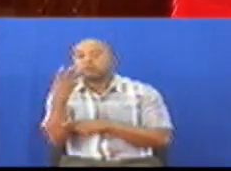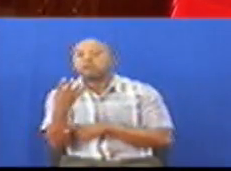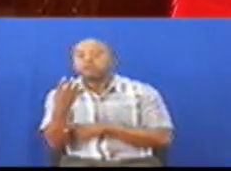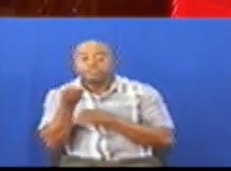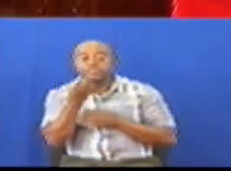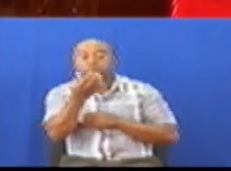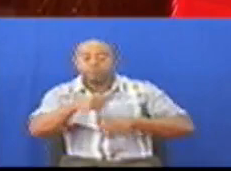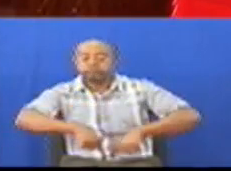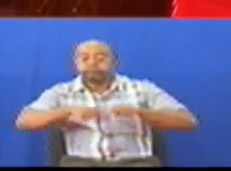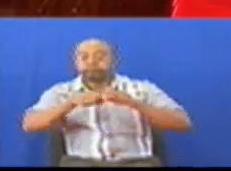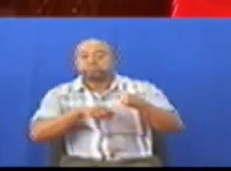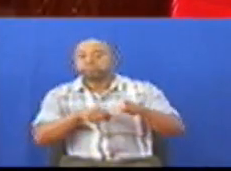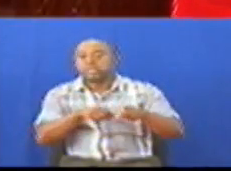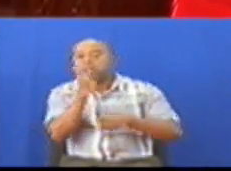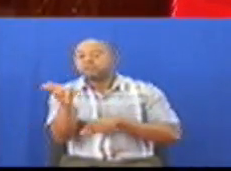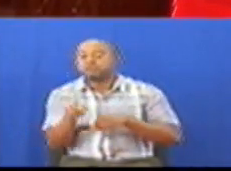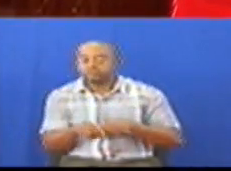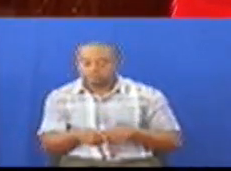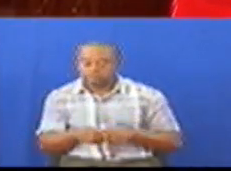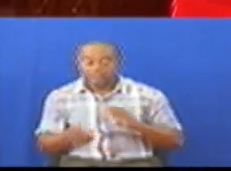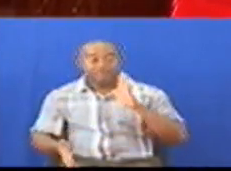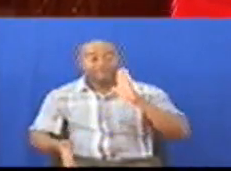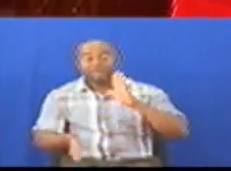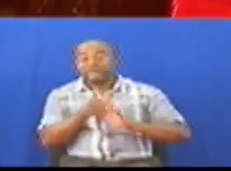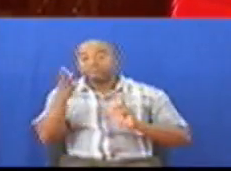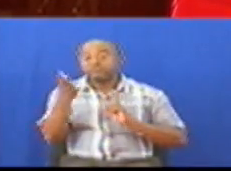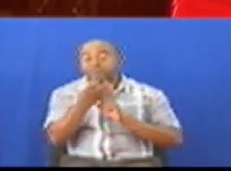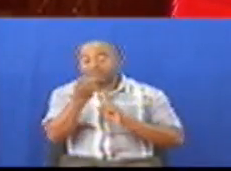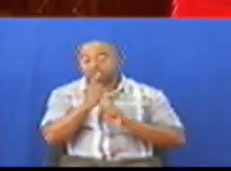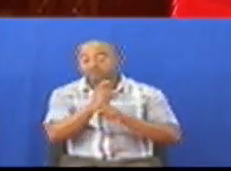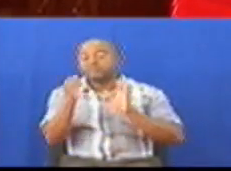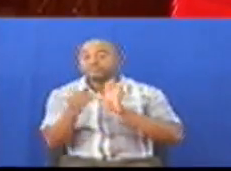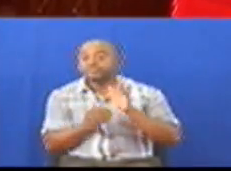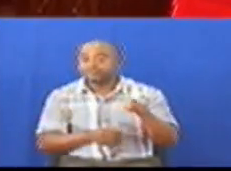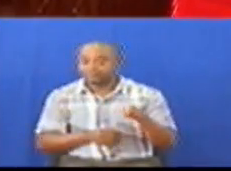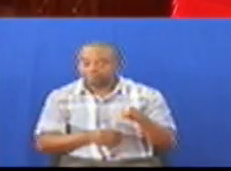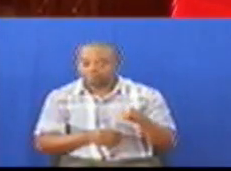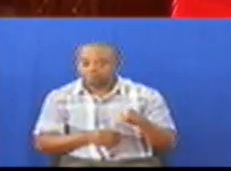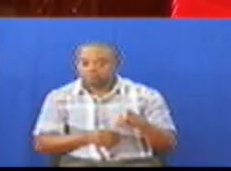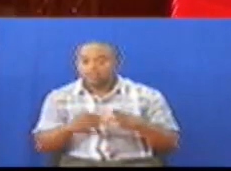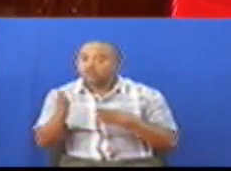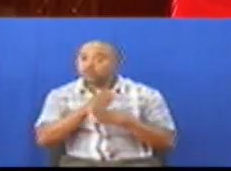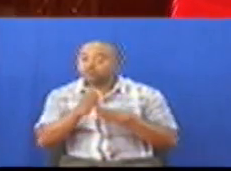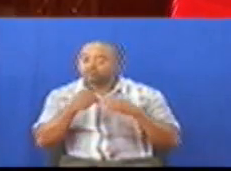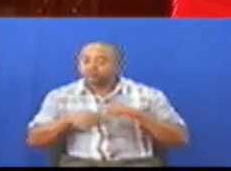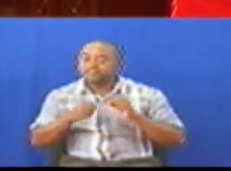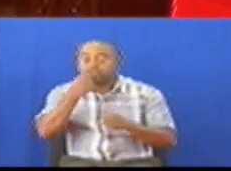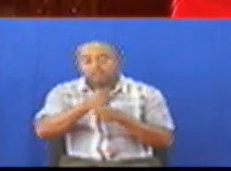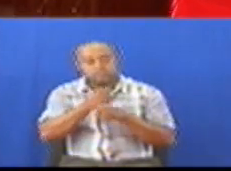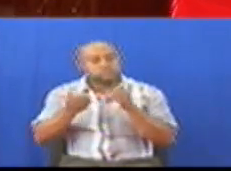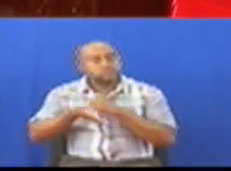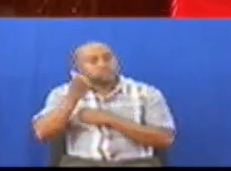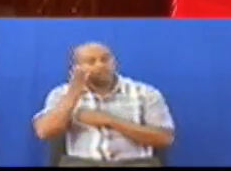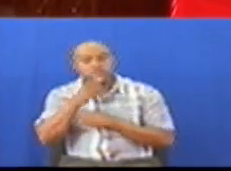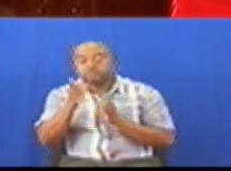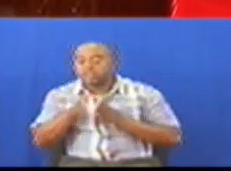Mheshimiwa Naibu Spika, vyanzo vya mapato kwa mujibu wa sheria. Mheshimiwa Naibu Spika, maelezo au ufafanuzi wa utendaji kazi wa serikali za mitaa umetolewa